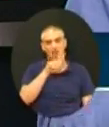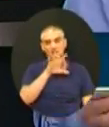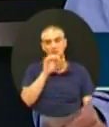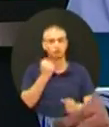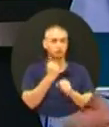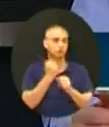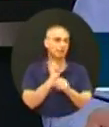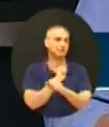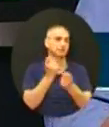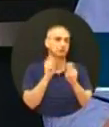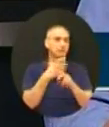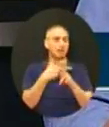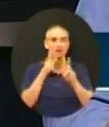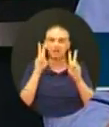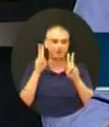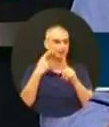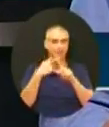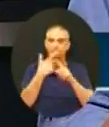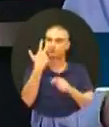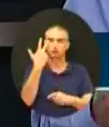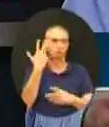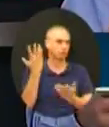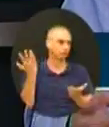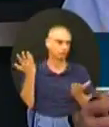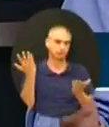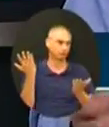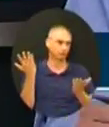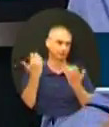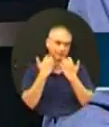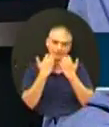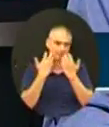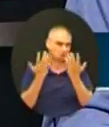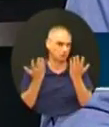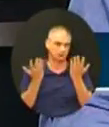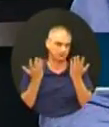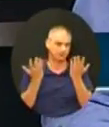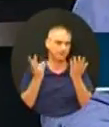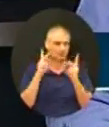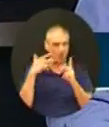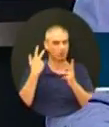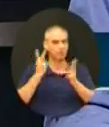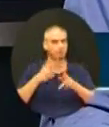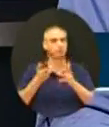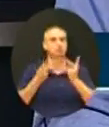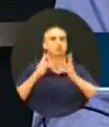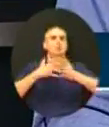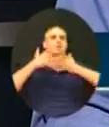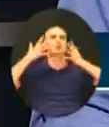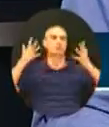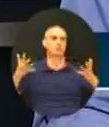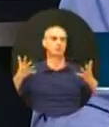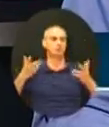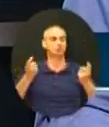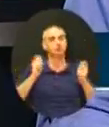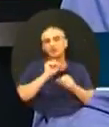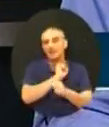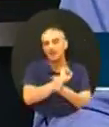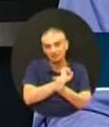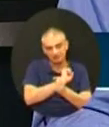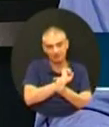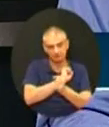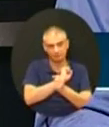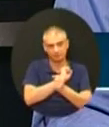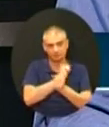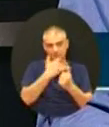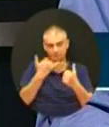שובטים. רק על סירי הפתח זה פי 3 בבתי הכלא, לכן כן. הסיפור הזה יכל להיות פוטנציאלית הרבה יותר. אז שביתת הסירים שעלולה